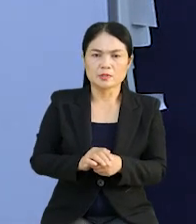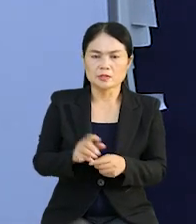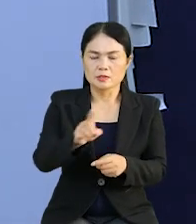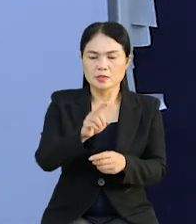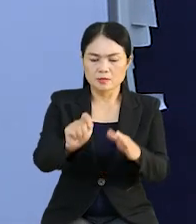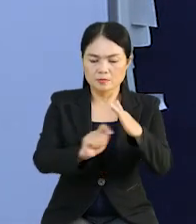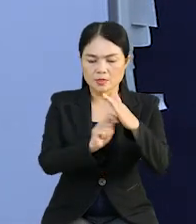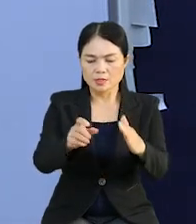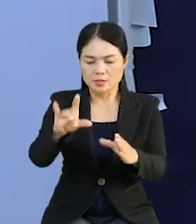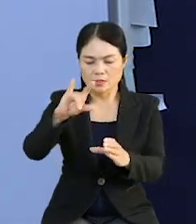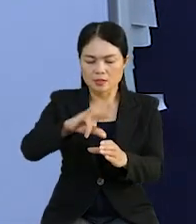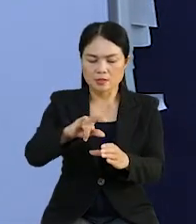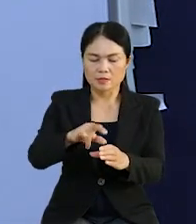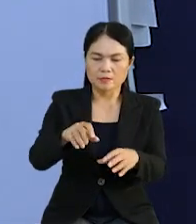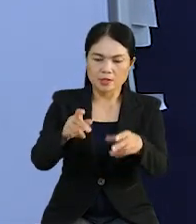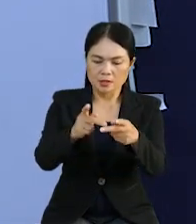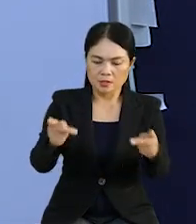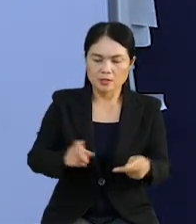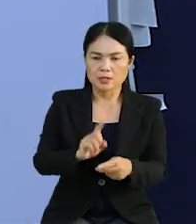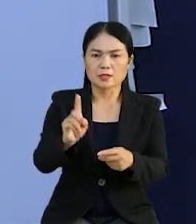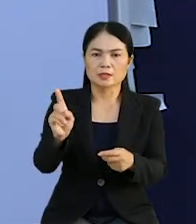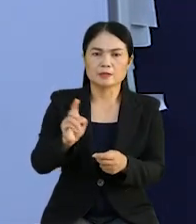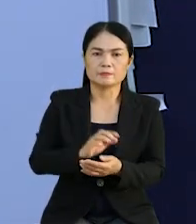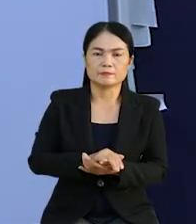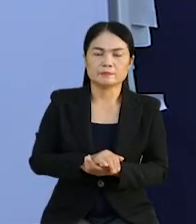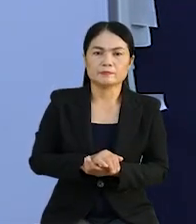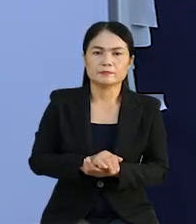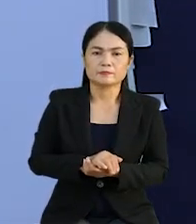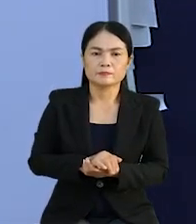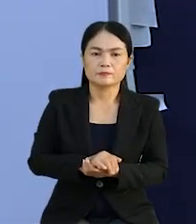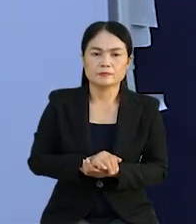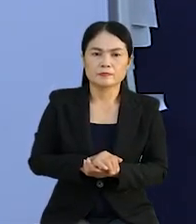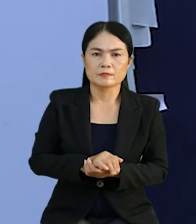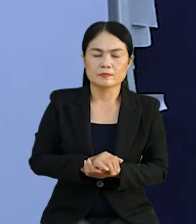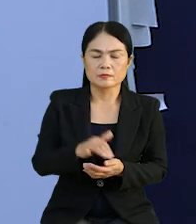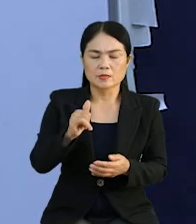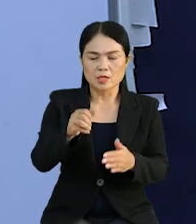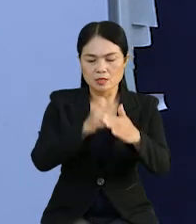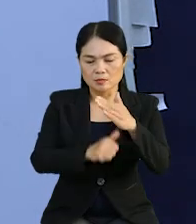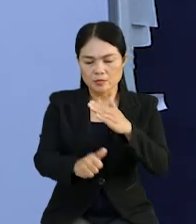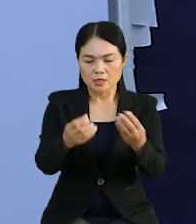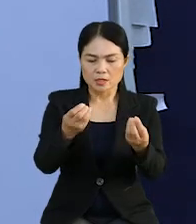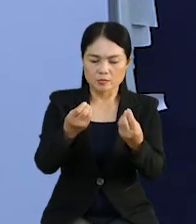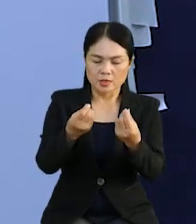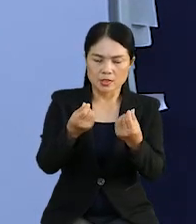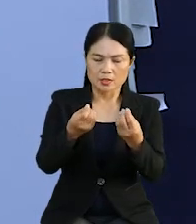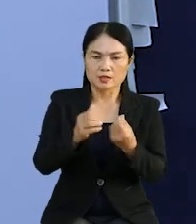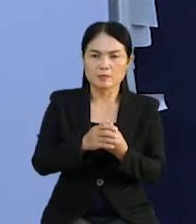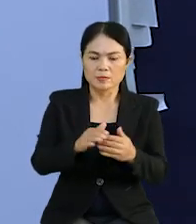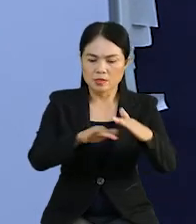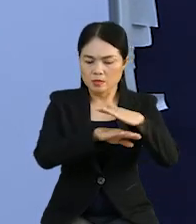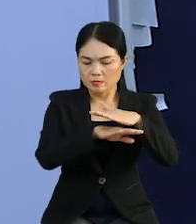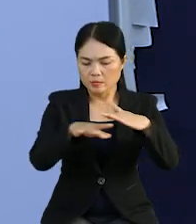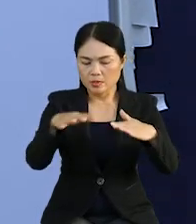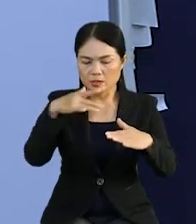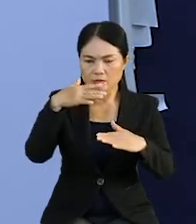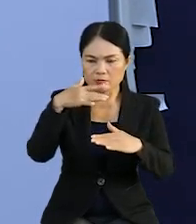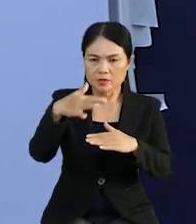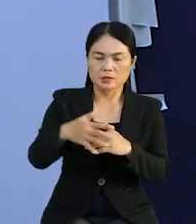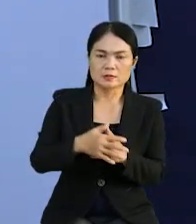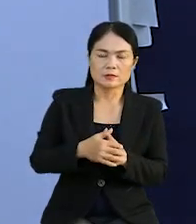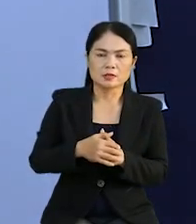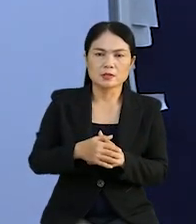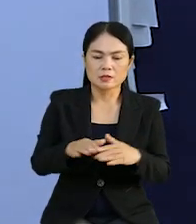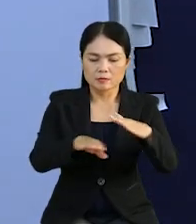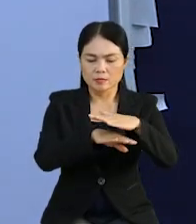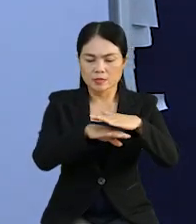ารายเปล่งการบะเยื่อเมียนในกันหลายนาคลาก้นบาดจังคือเนื้อกรามได้บาดสะมดนัง